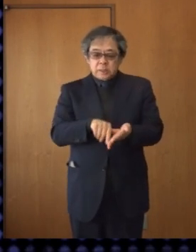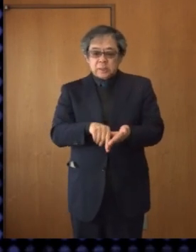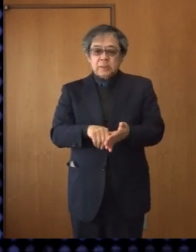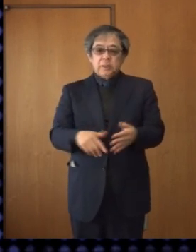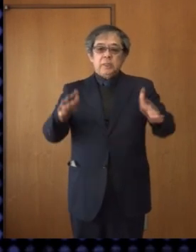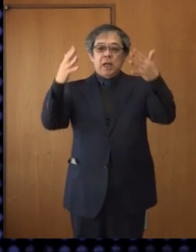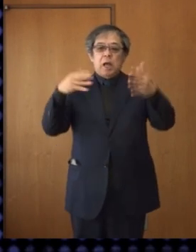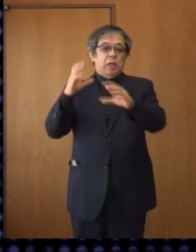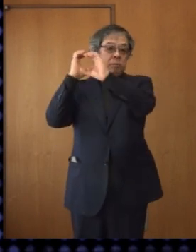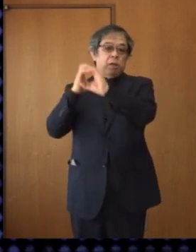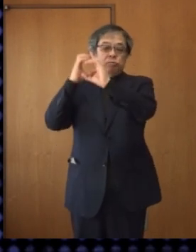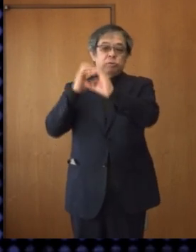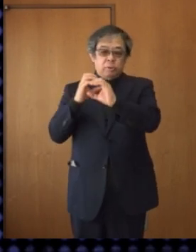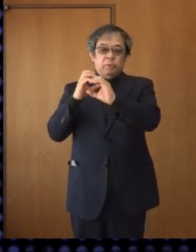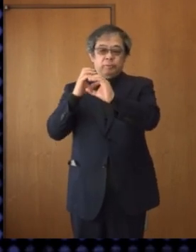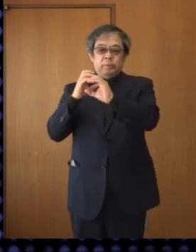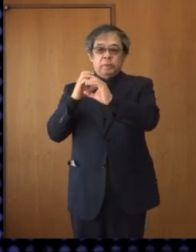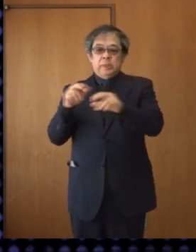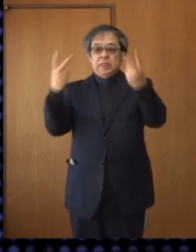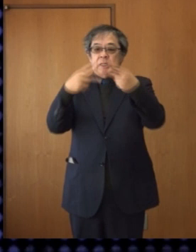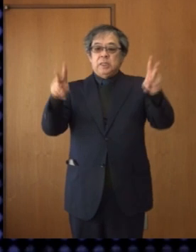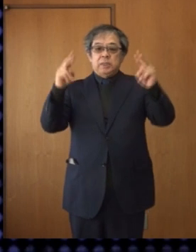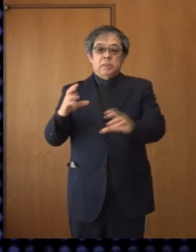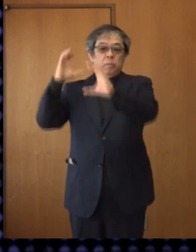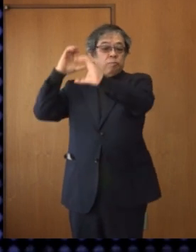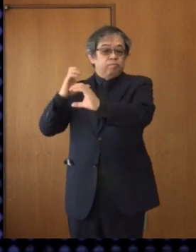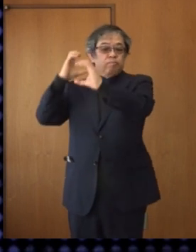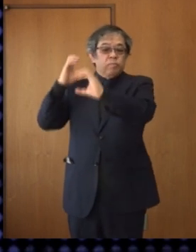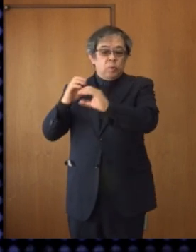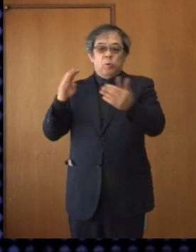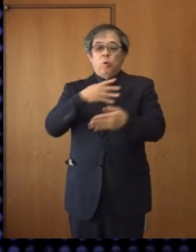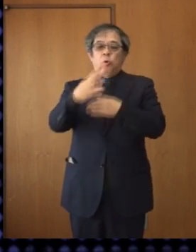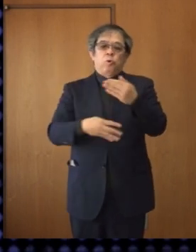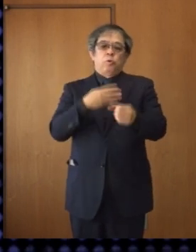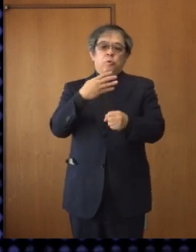の神輿渡御などが4年ぶりに開催。